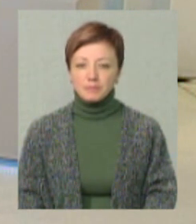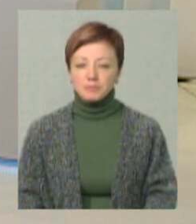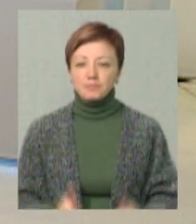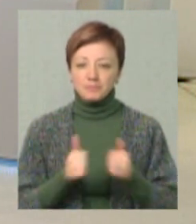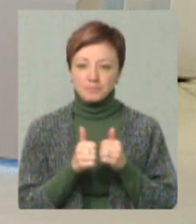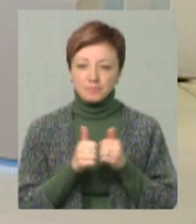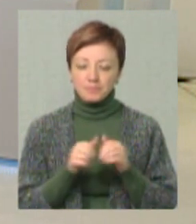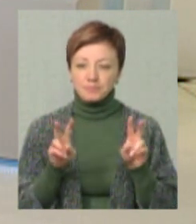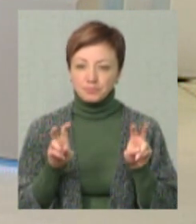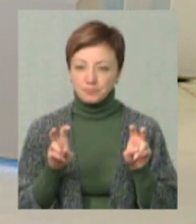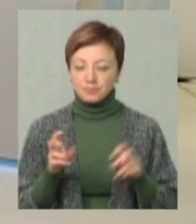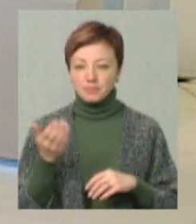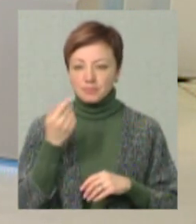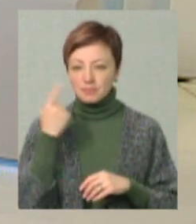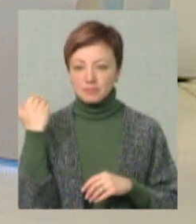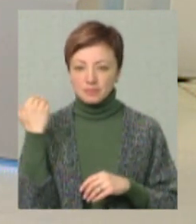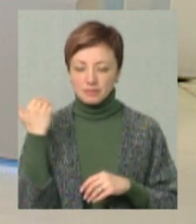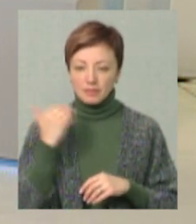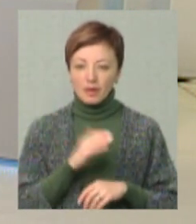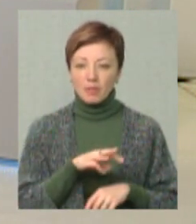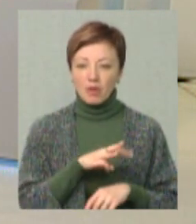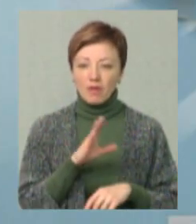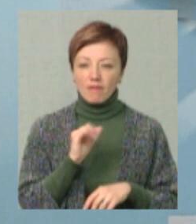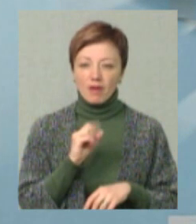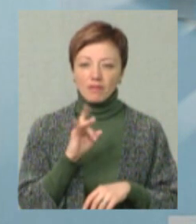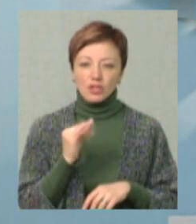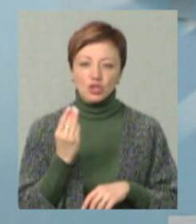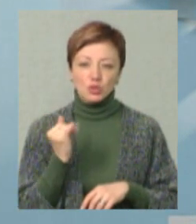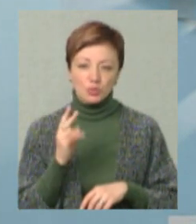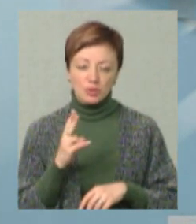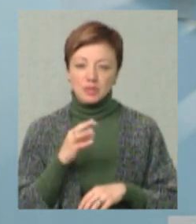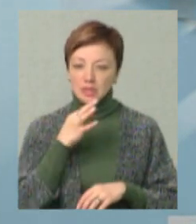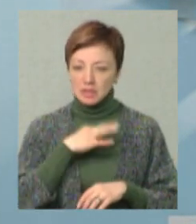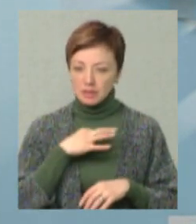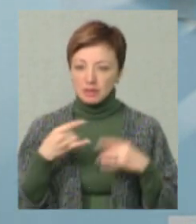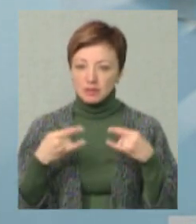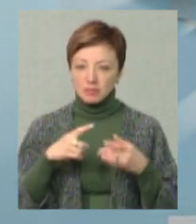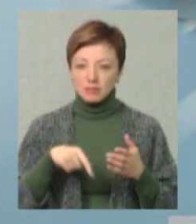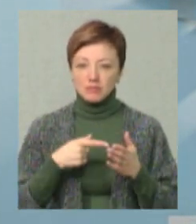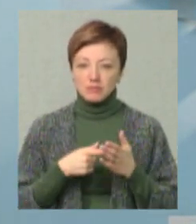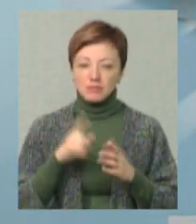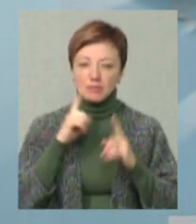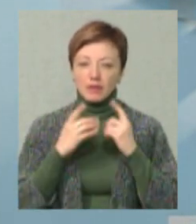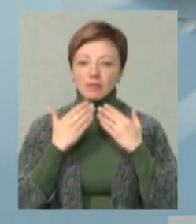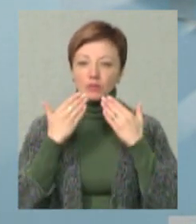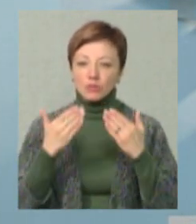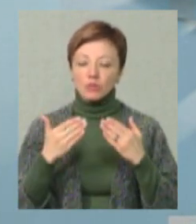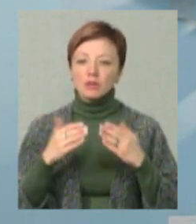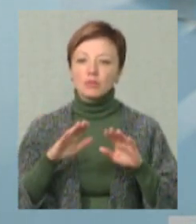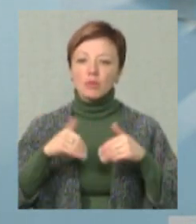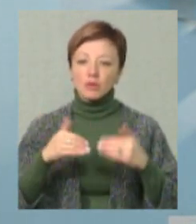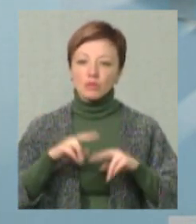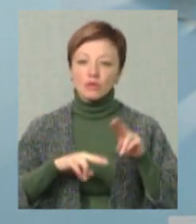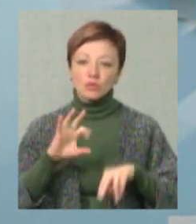Дотична тема. Нещодавно Микола Ваврищук зазначив Суспільному, що міська рада звернулася до уряду з пропозицією